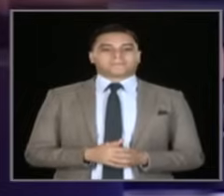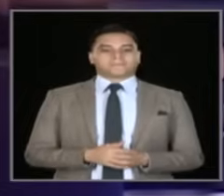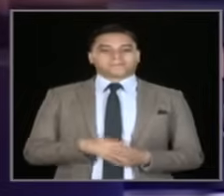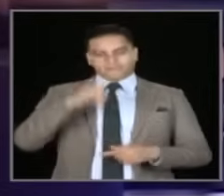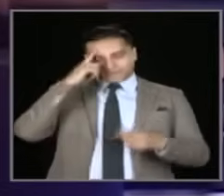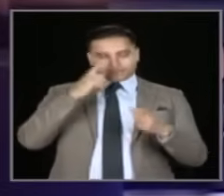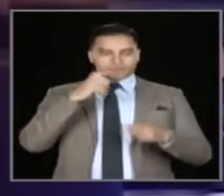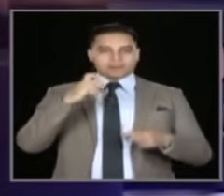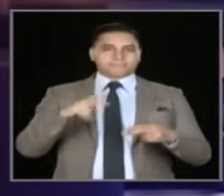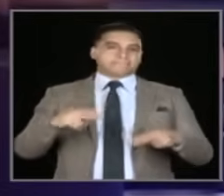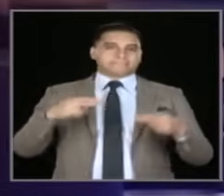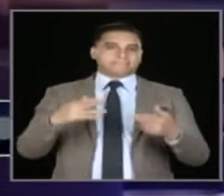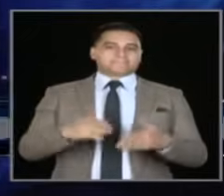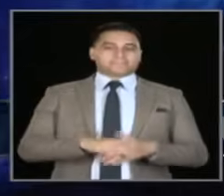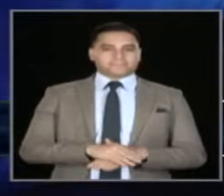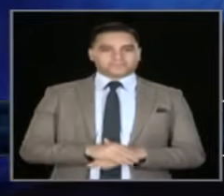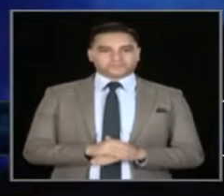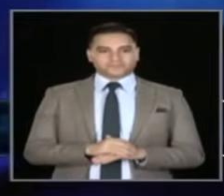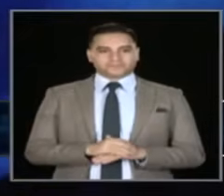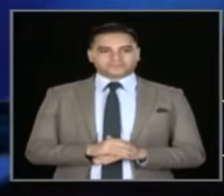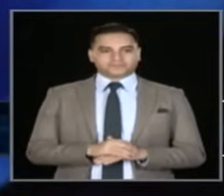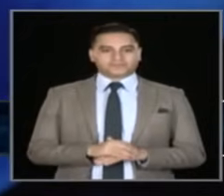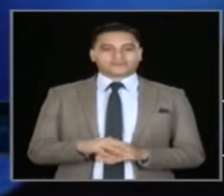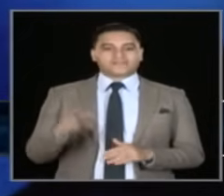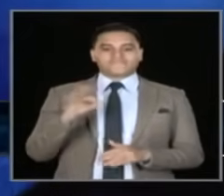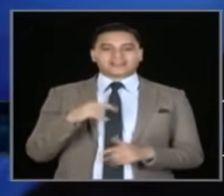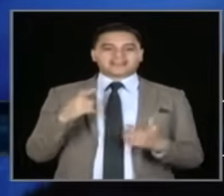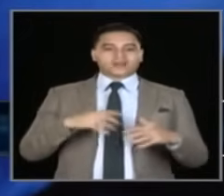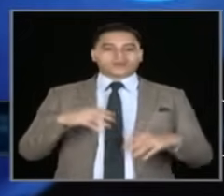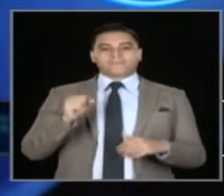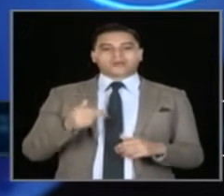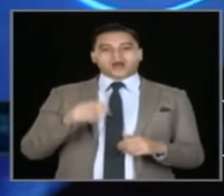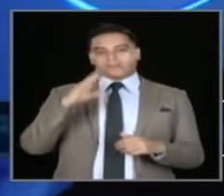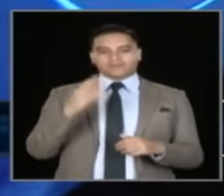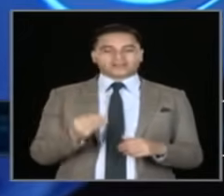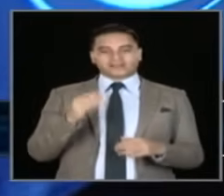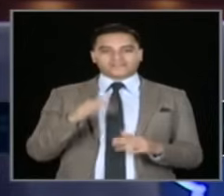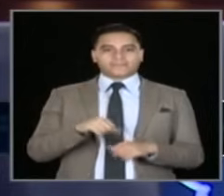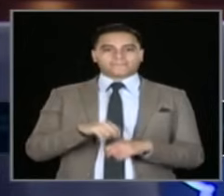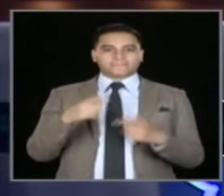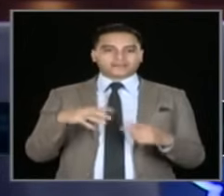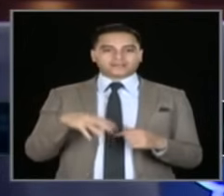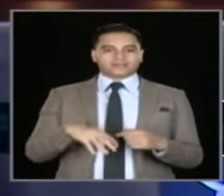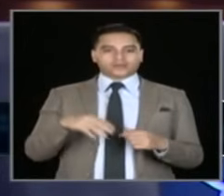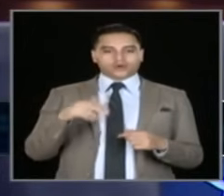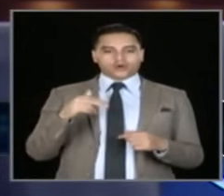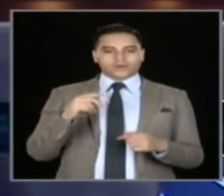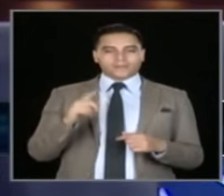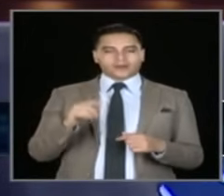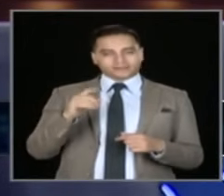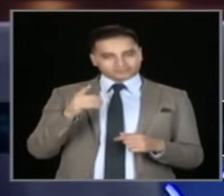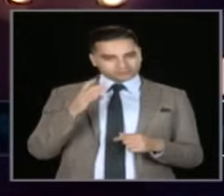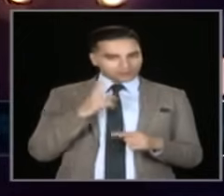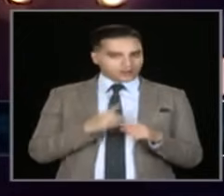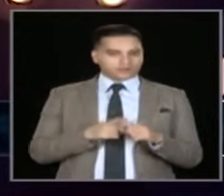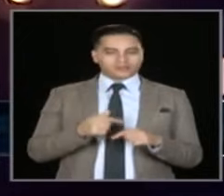تحت الضغط كاونتر. في أي من دول غرب إفريقيا تقع مدينة كوماسي؟ نيجيريا. غلط. من قام